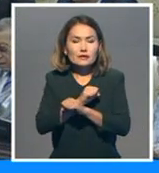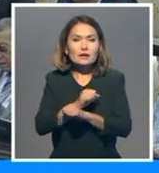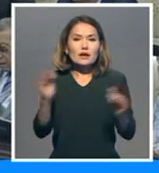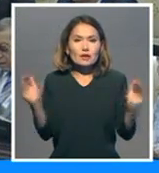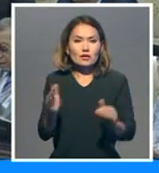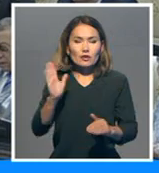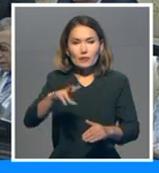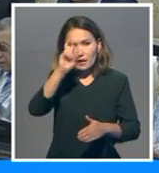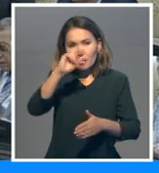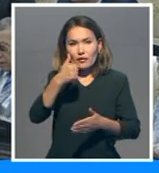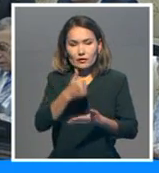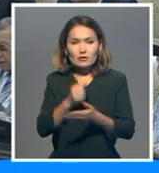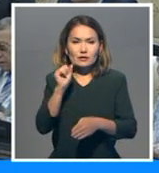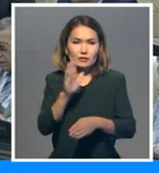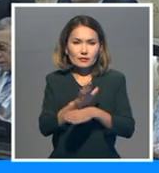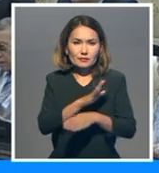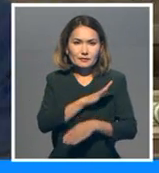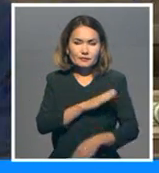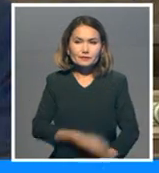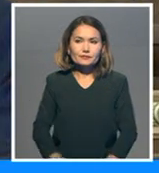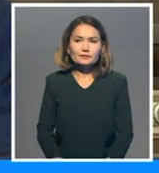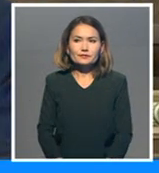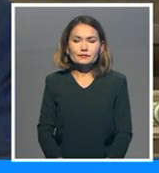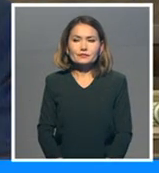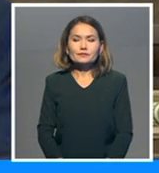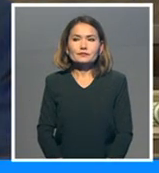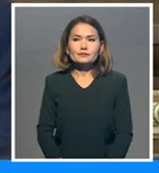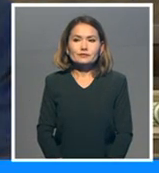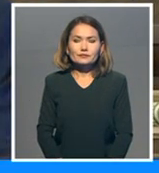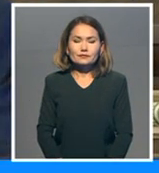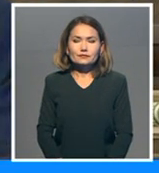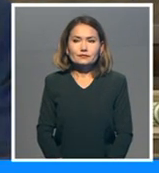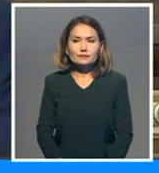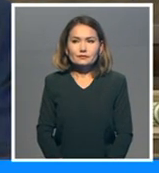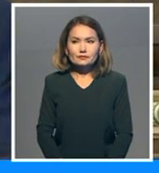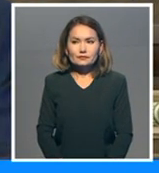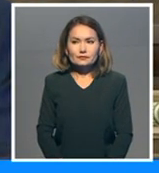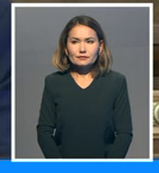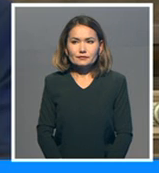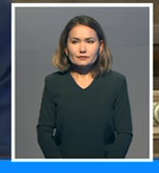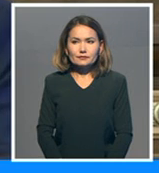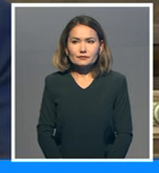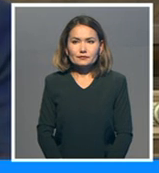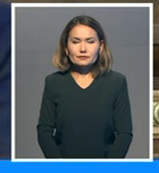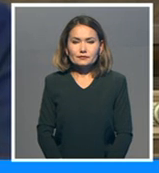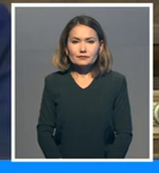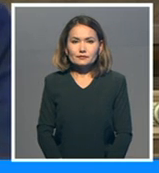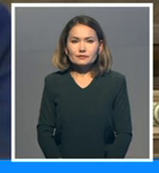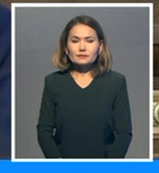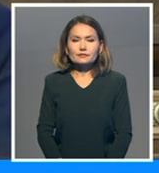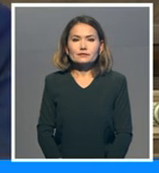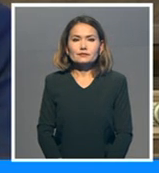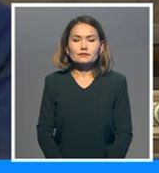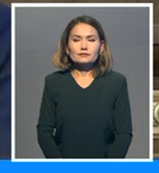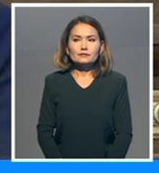емес, бұл топтың өз қалауы. Этот вопрос это решите вы сами. Тем более я знаю, что